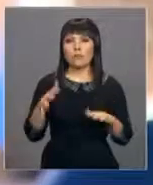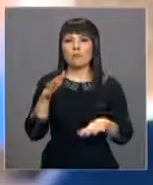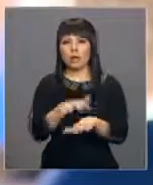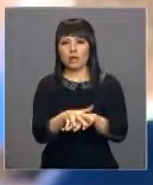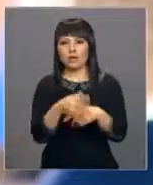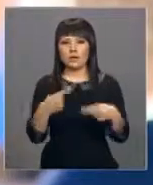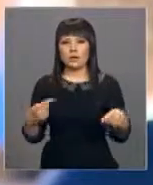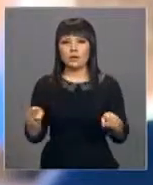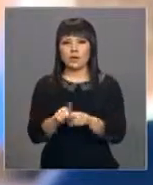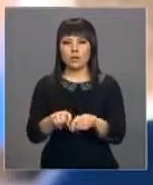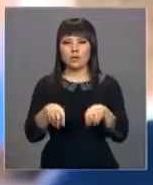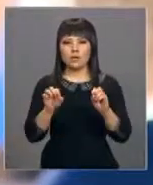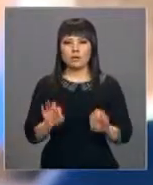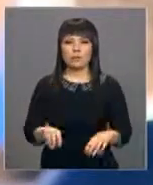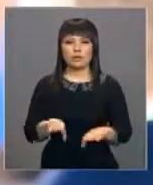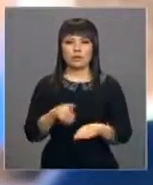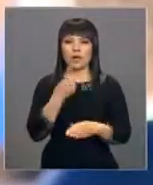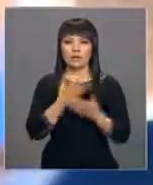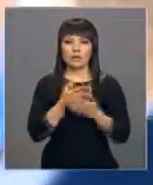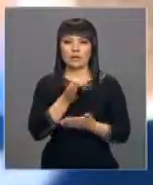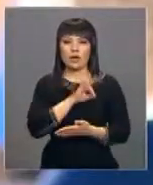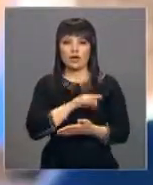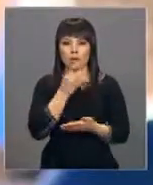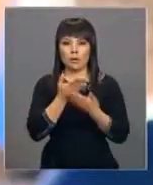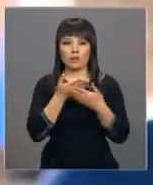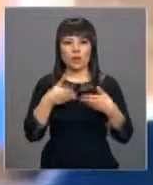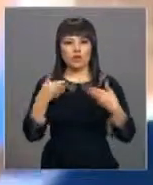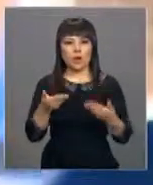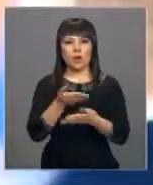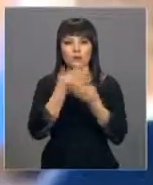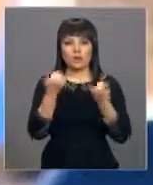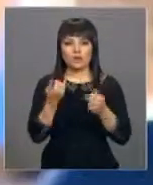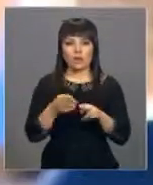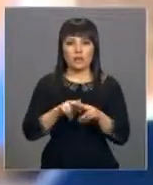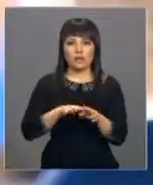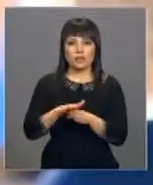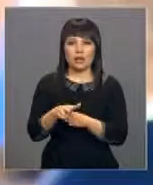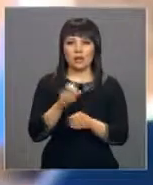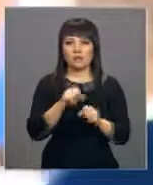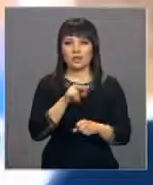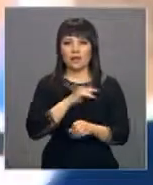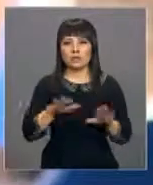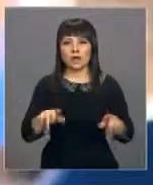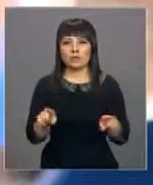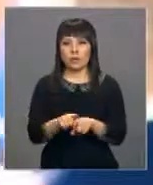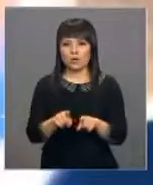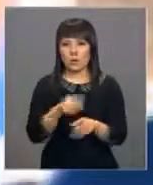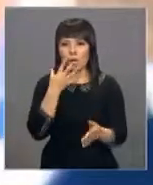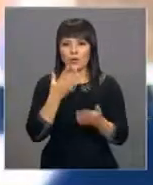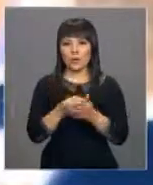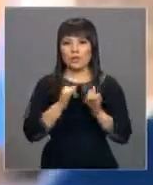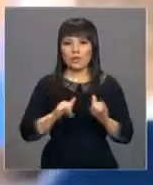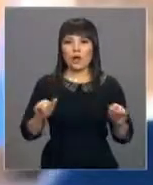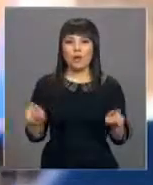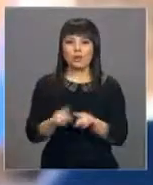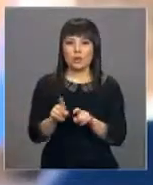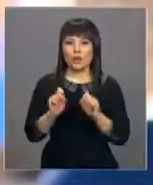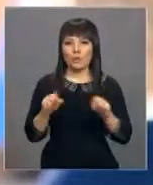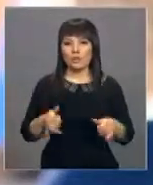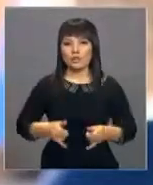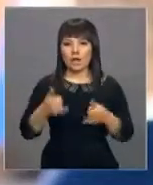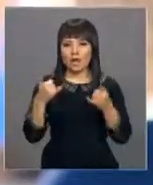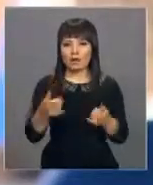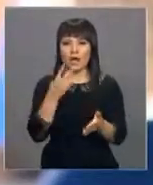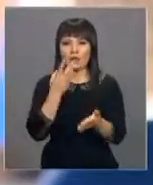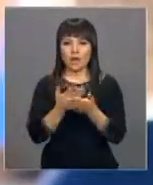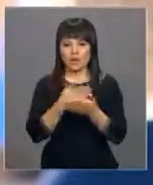ұйымы мұндай тиімді шарттарды ұсына бермейтіні рас. Міне бұл ретте мемлекет кәсіпкерлердің өзісін дамытуына керемет мүмкіндік жасап